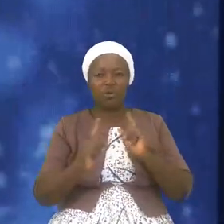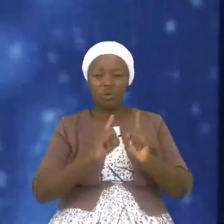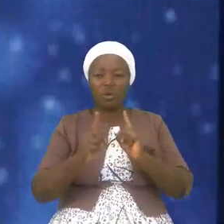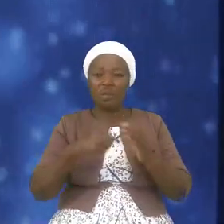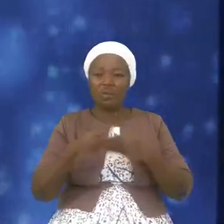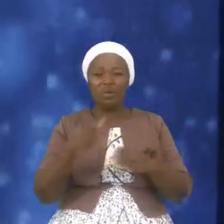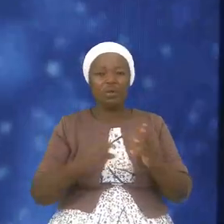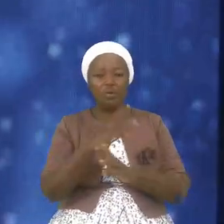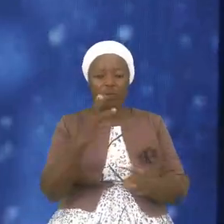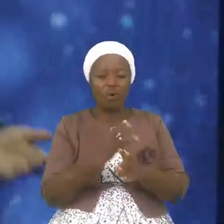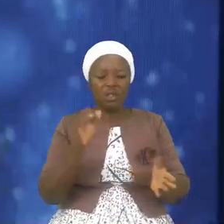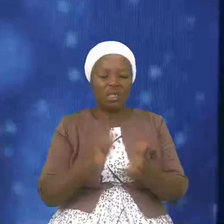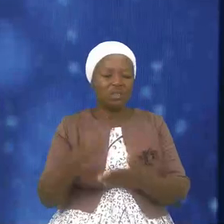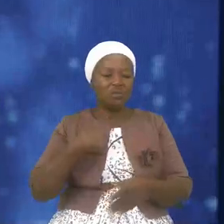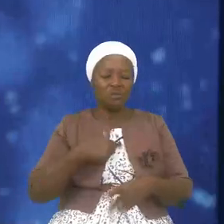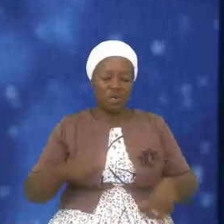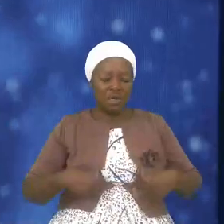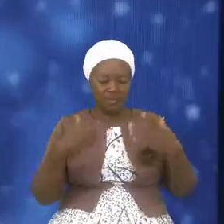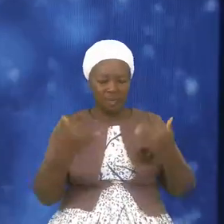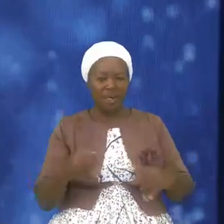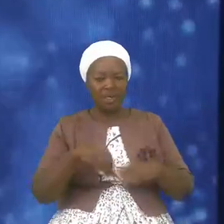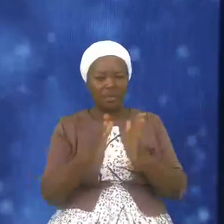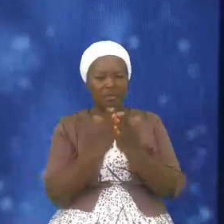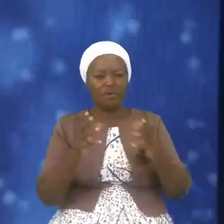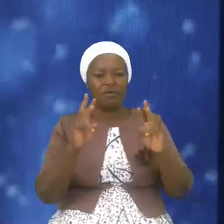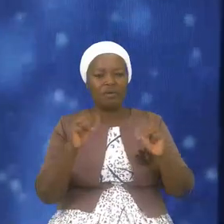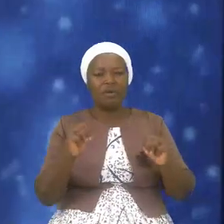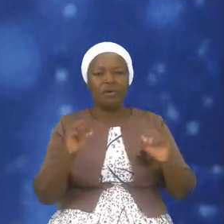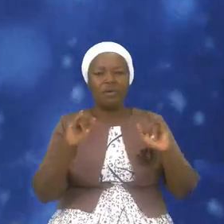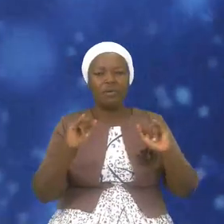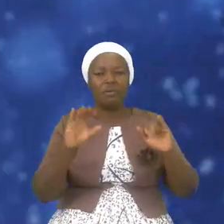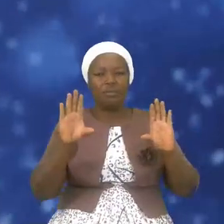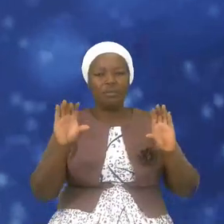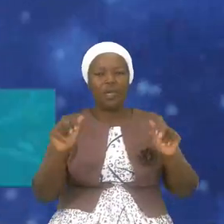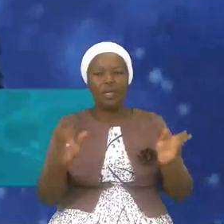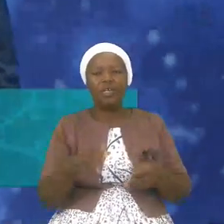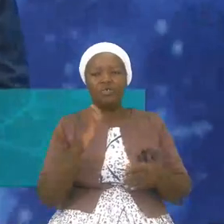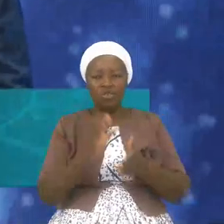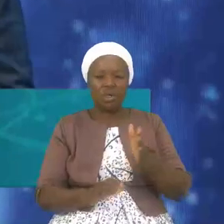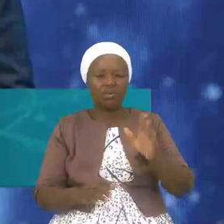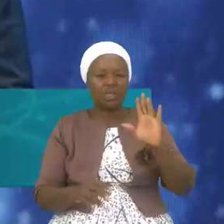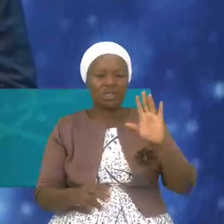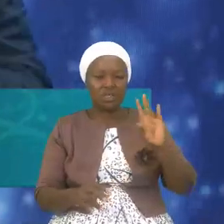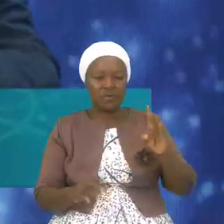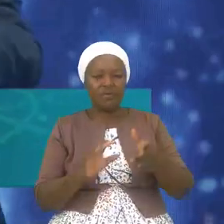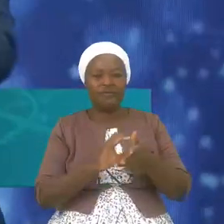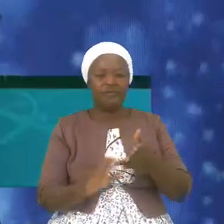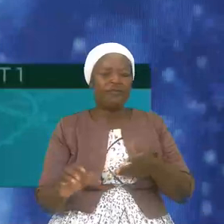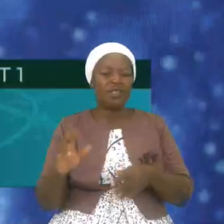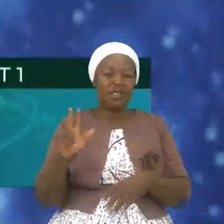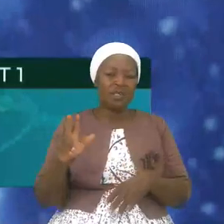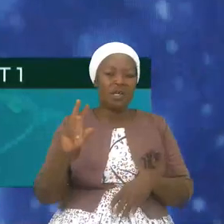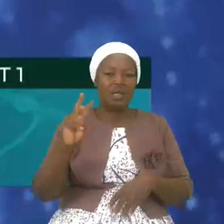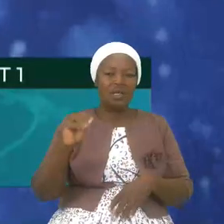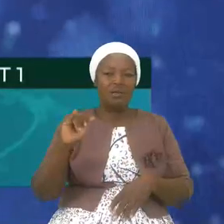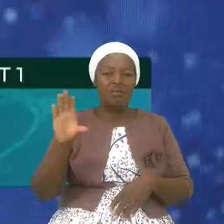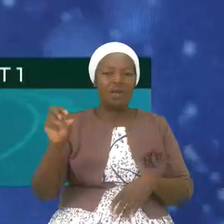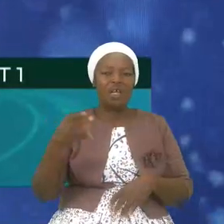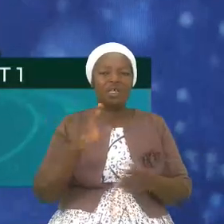du monde dans lequel nous vivons. En Michée chapitre 7, verset 3. Michée 7,